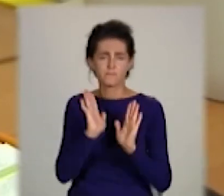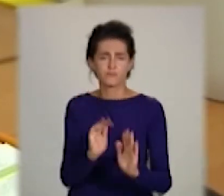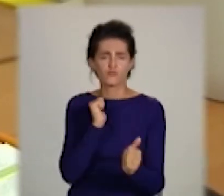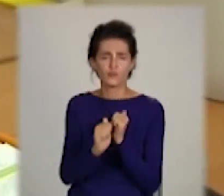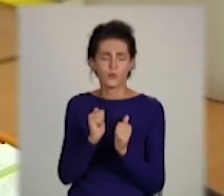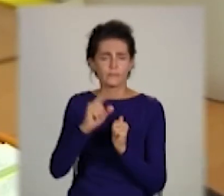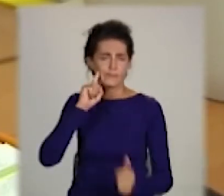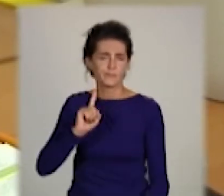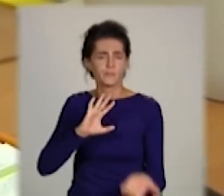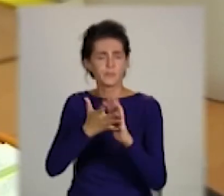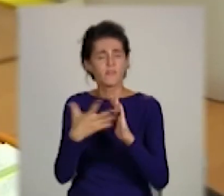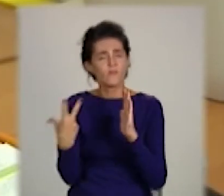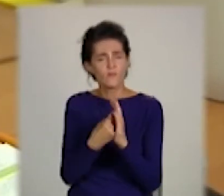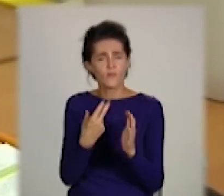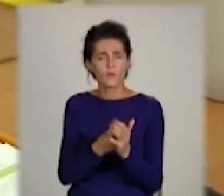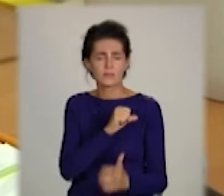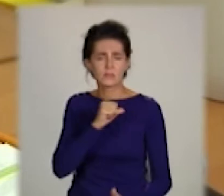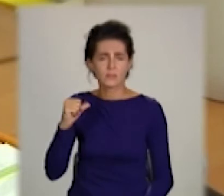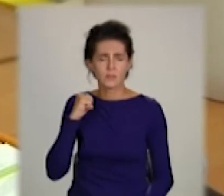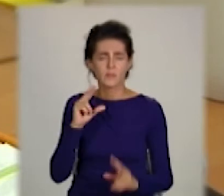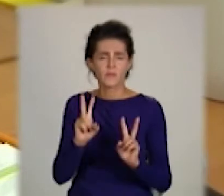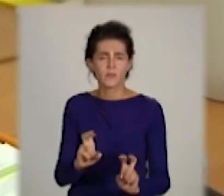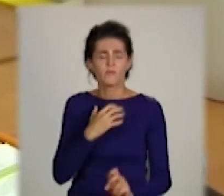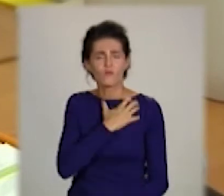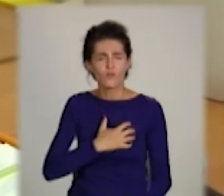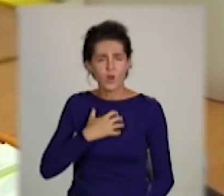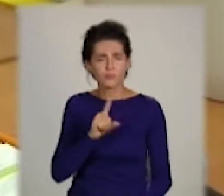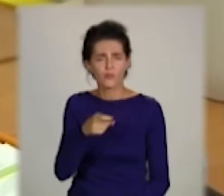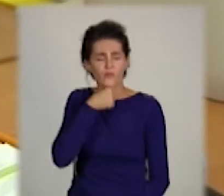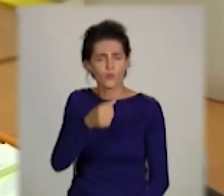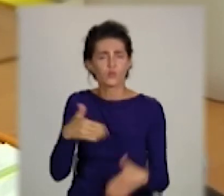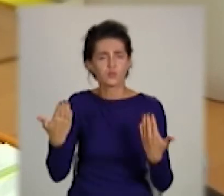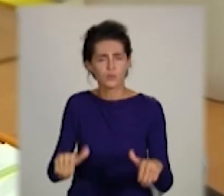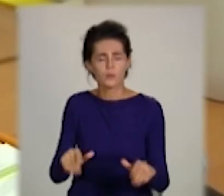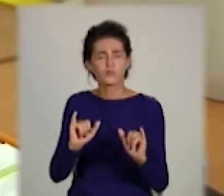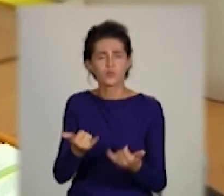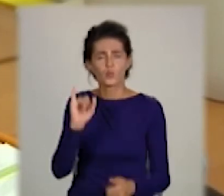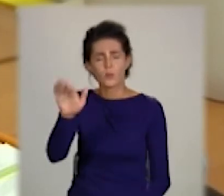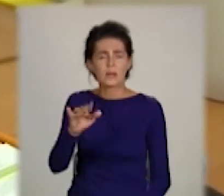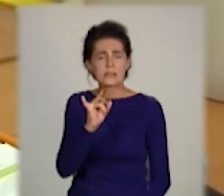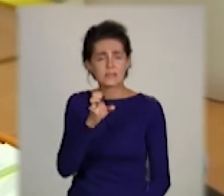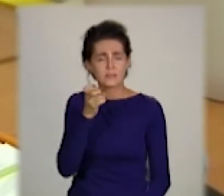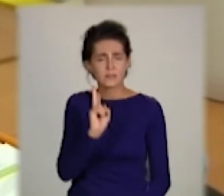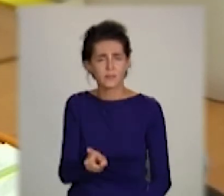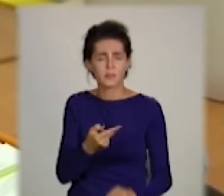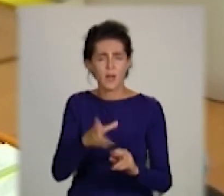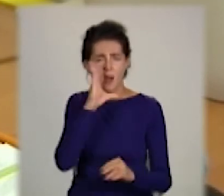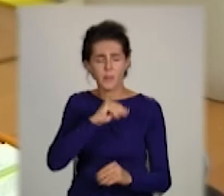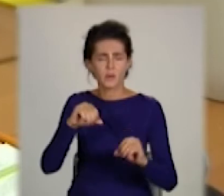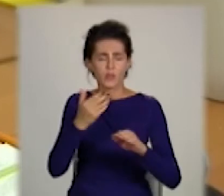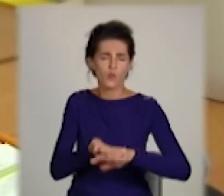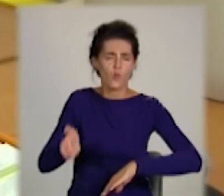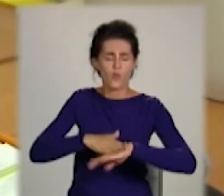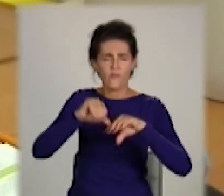їх переконати, що вакцинація їм саме цим категоріям вкрай необхідна, тому що в них ризик перенести важку